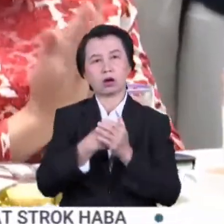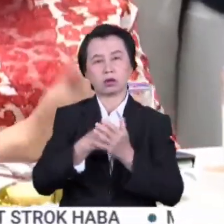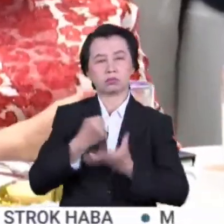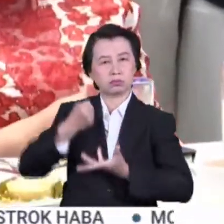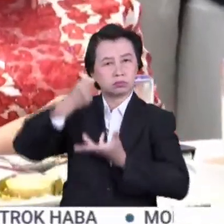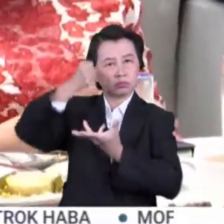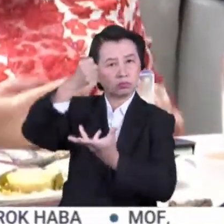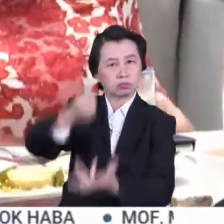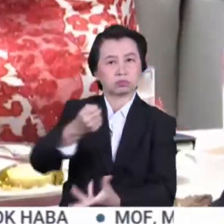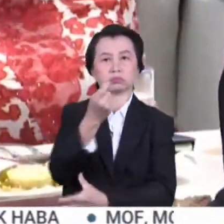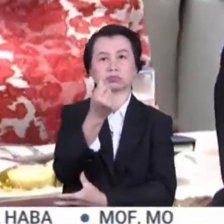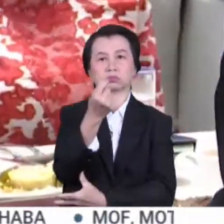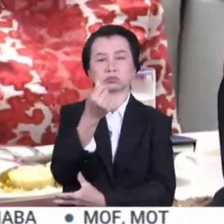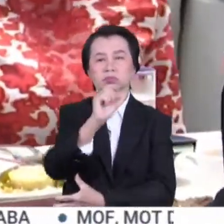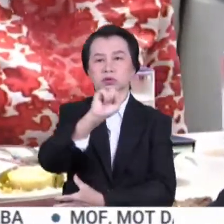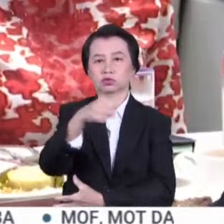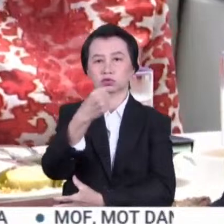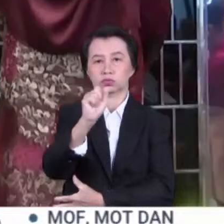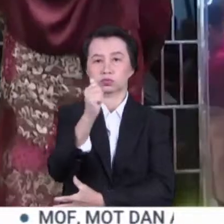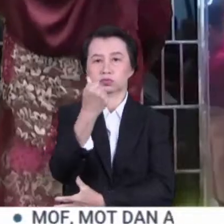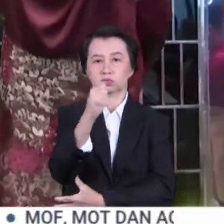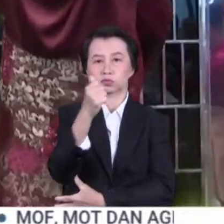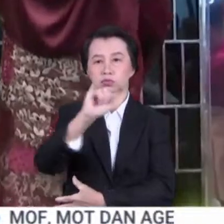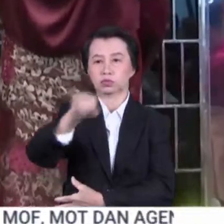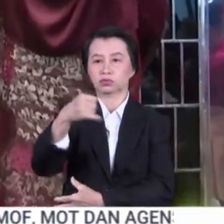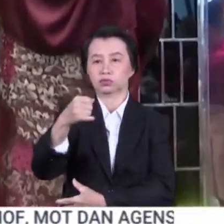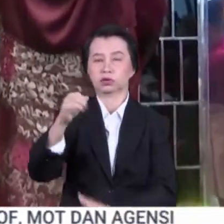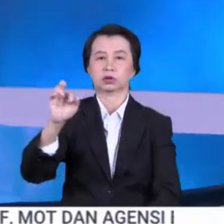peruntukan bernilai RM10 juta.